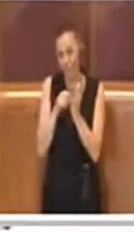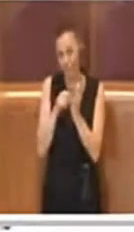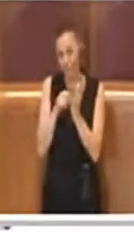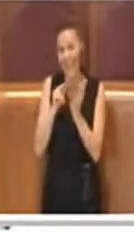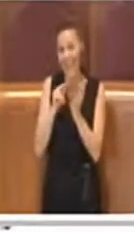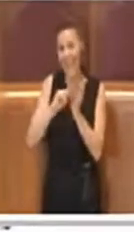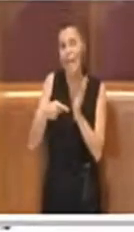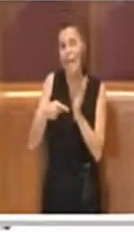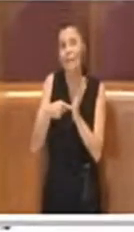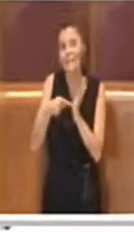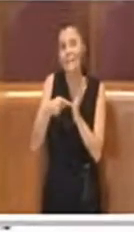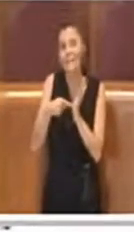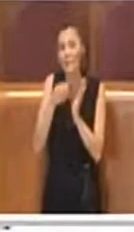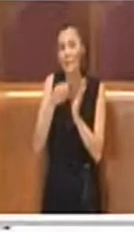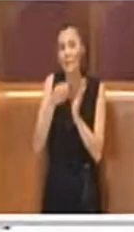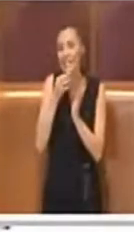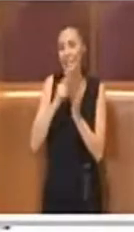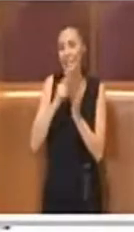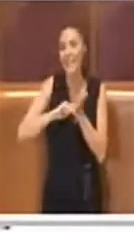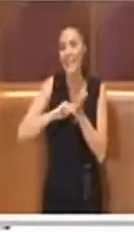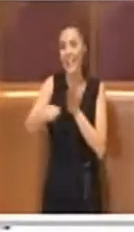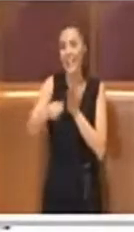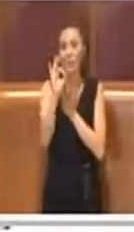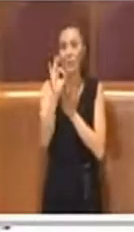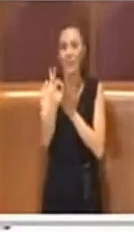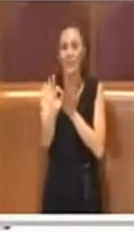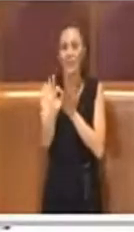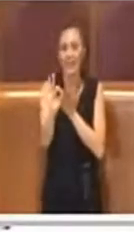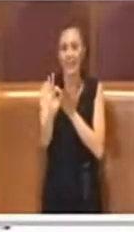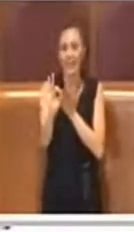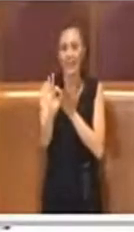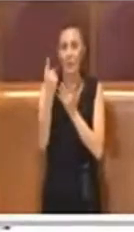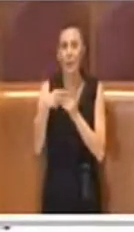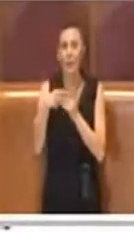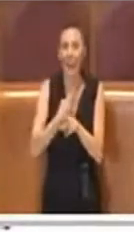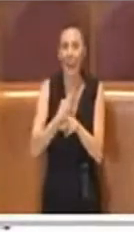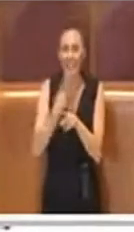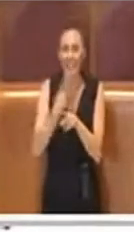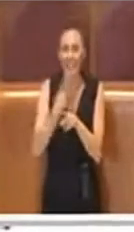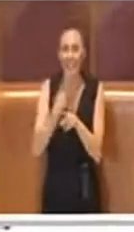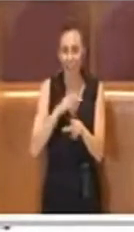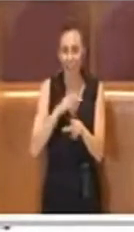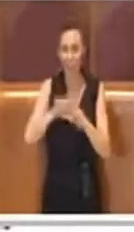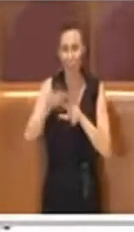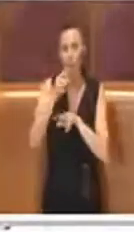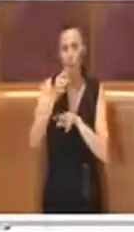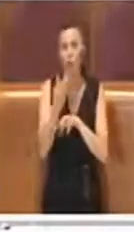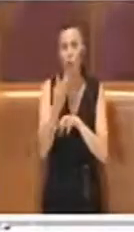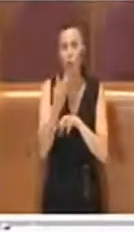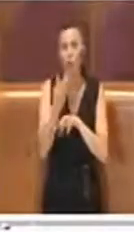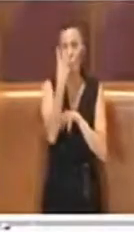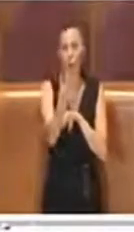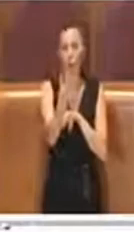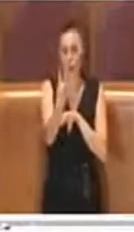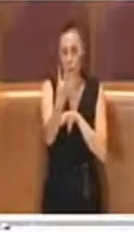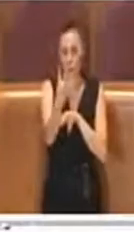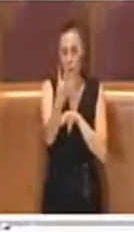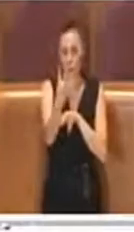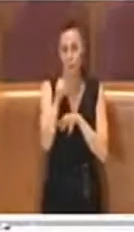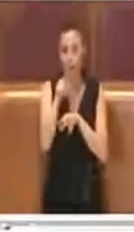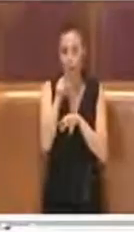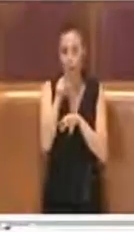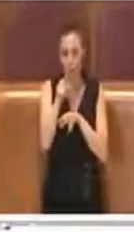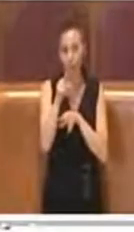degli emendamenti a saldo zero che per mutate esigenze nel Municipio IV